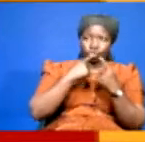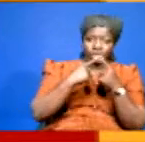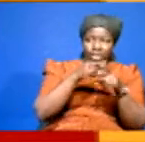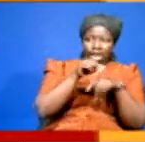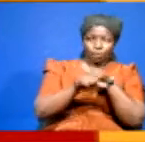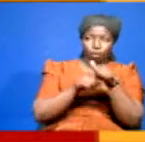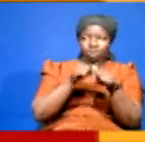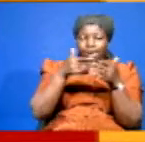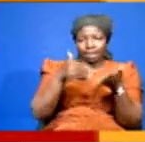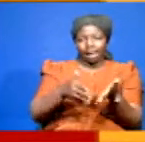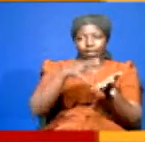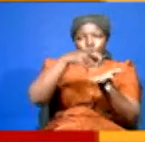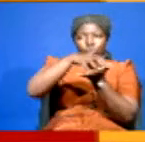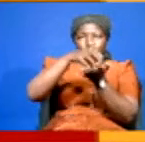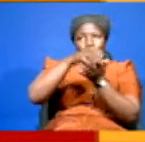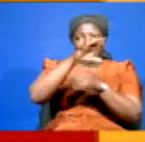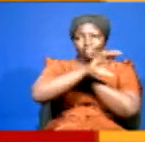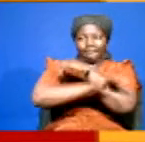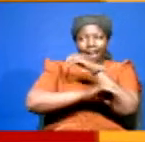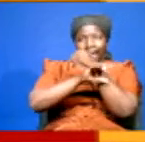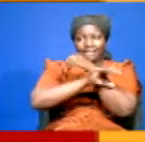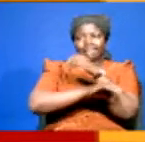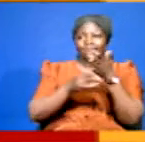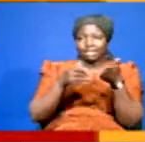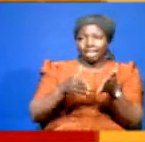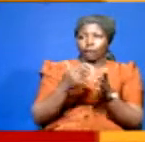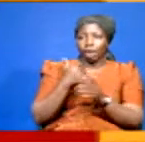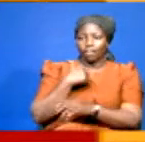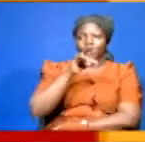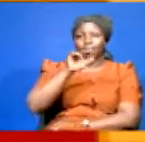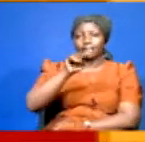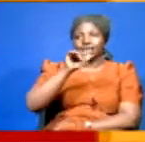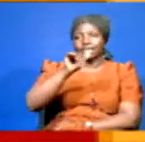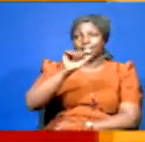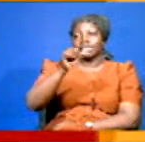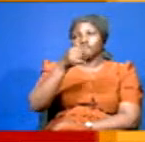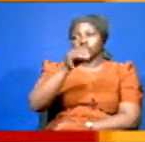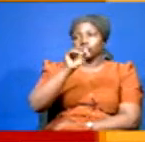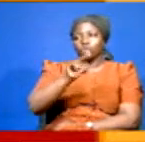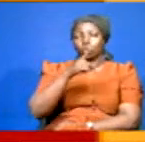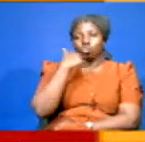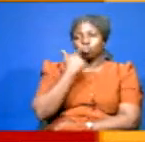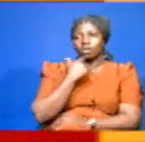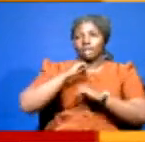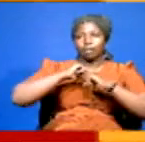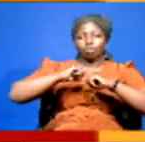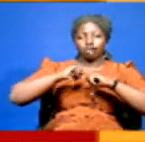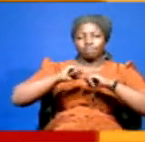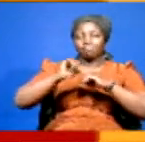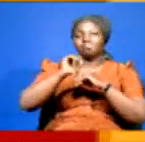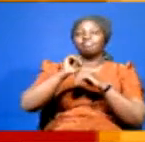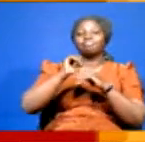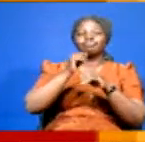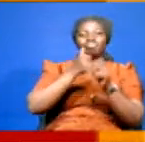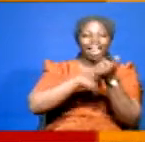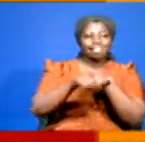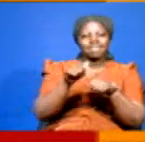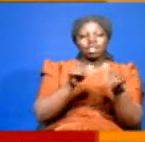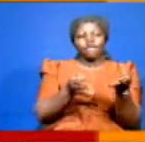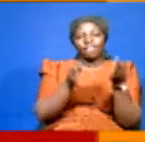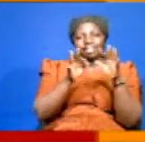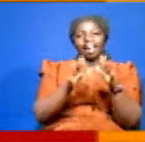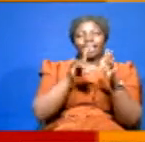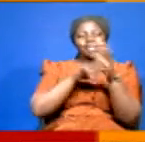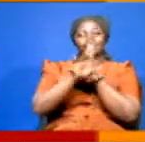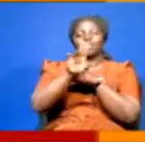nchini, na kwenye studio nimekuwa naye Nation Odanga ambaye ni afisa mkuu mtendaji wa UDA, na vilevile tumekuwa naye